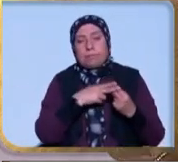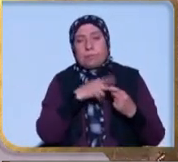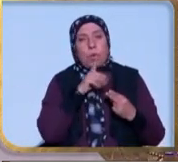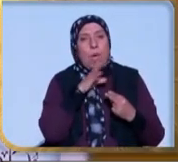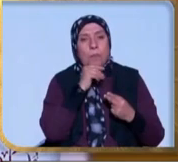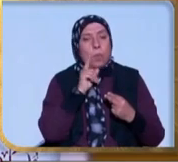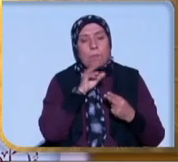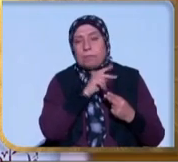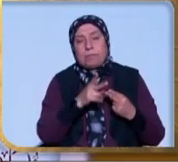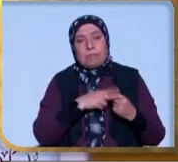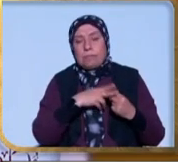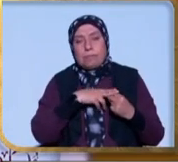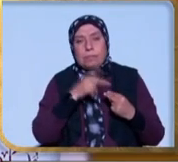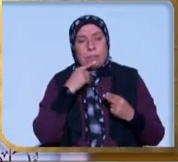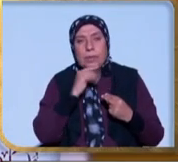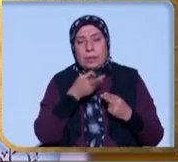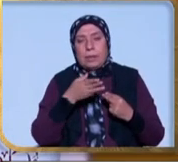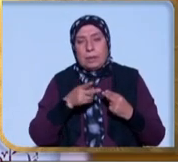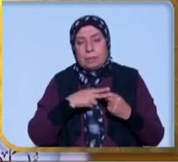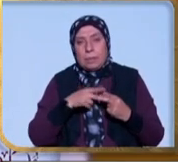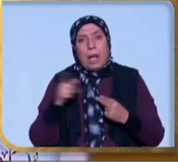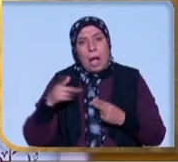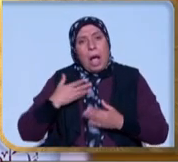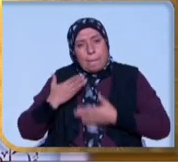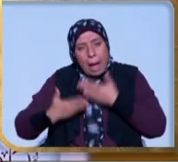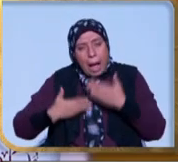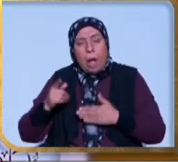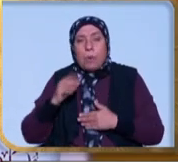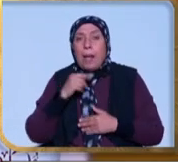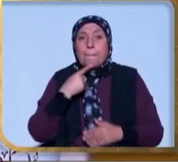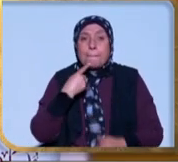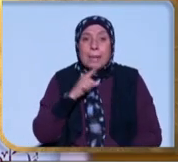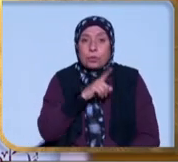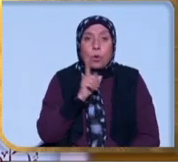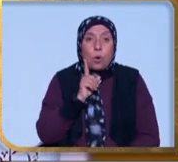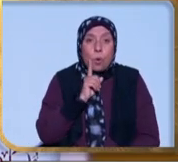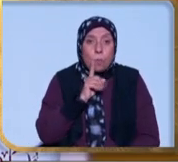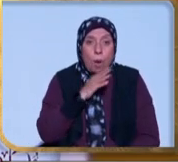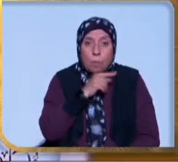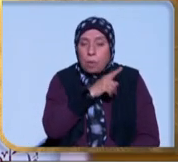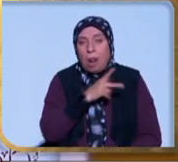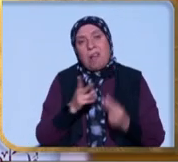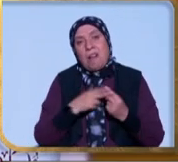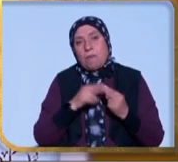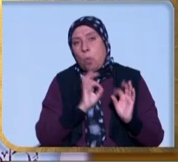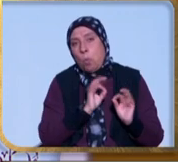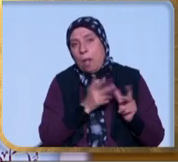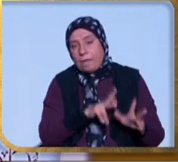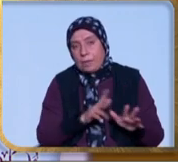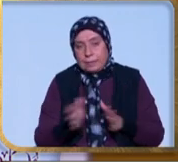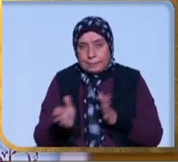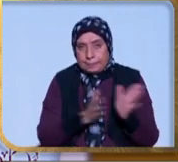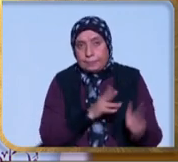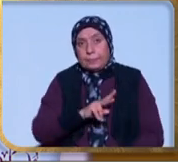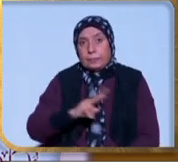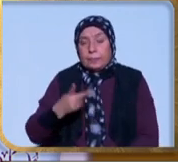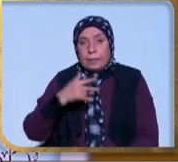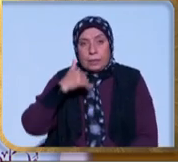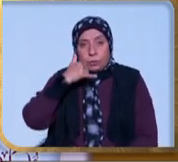هو بيحاول بس أنا مش بيرضى. طيب حاضر. تمام. حاضر يا إيمان. شكرا. ربنا يبارك فيك. معانا أستاذة